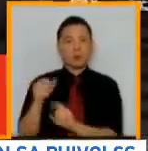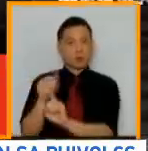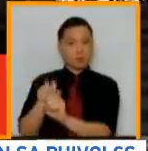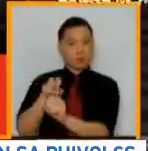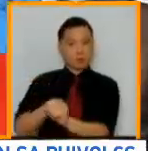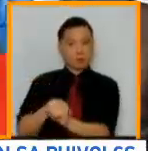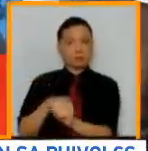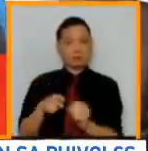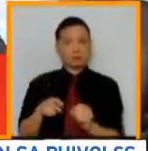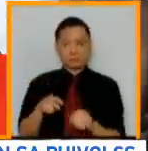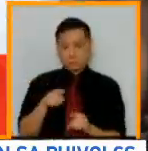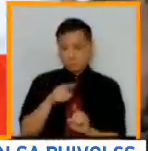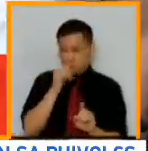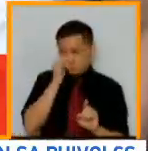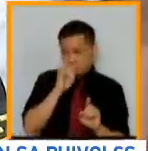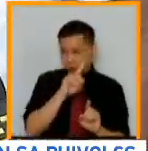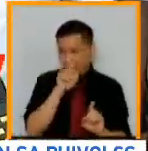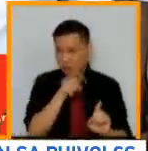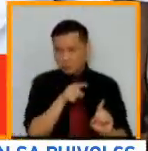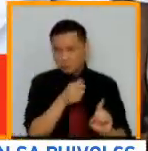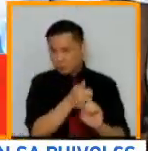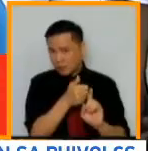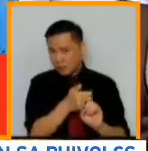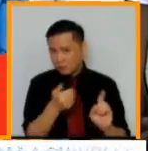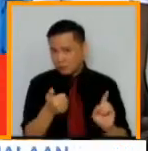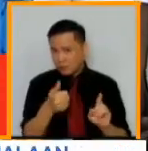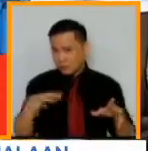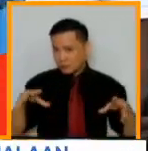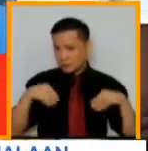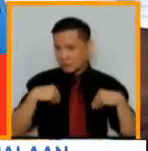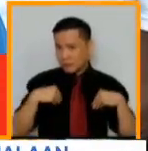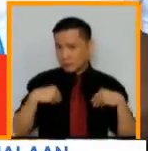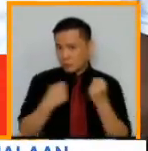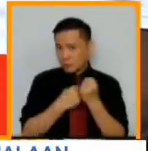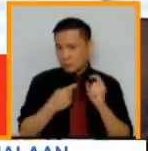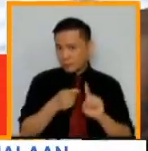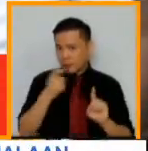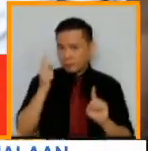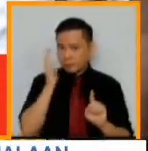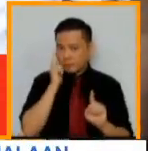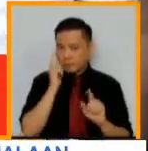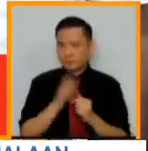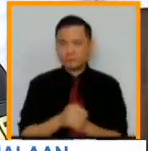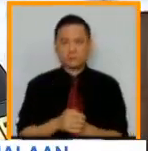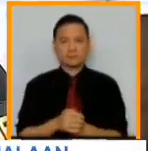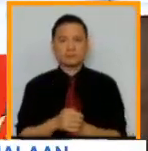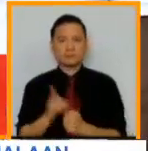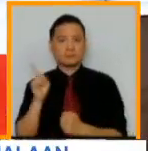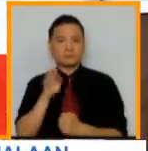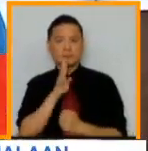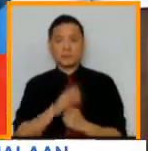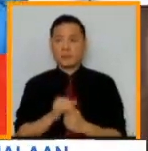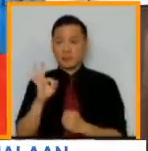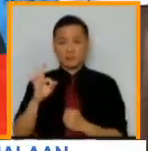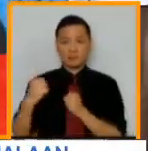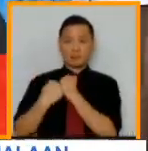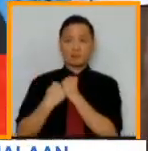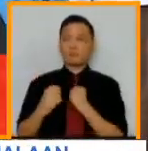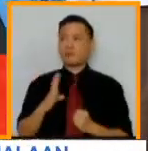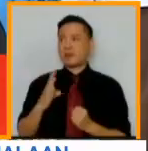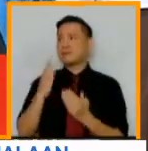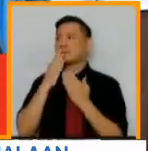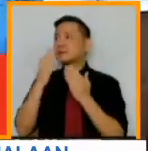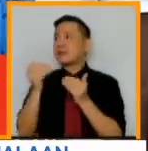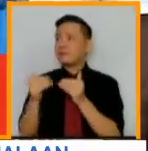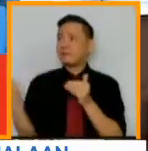Pangulong Duterte. Kung ako ang mapupusuan nila, ay salamat. Oh, thank you in advance. Pero ayoko pa